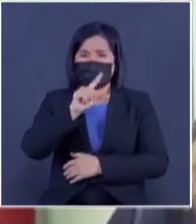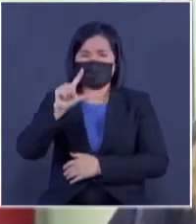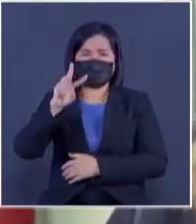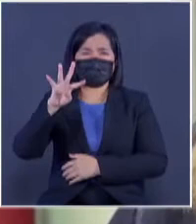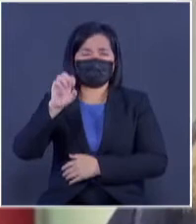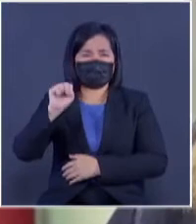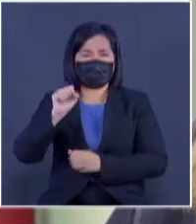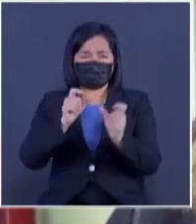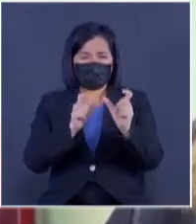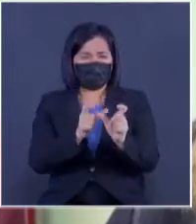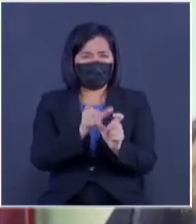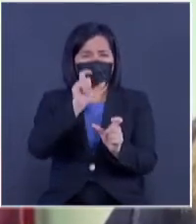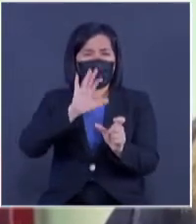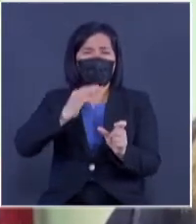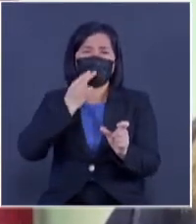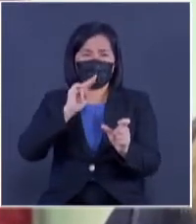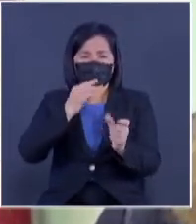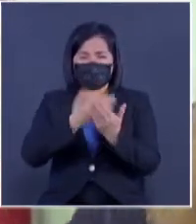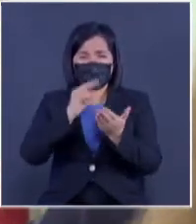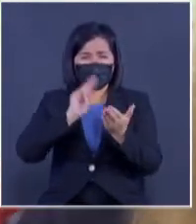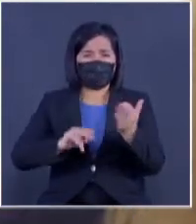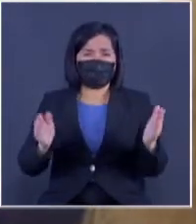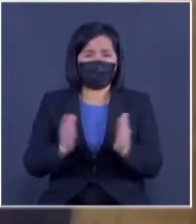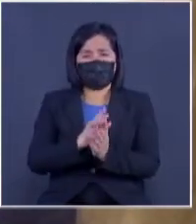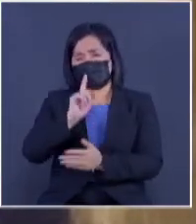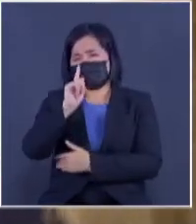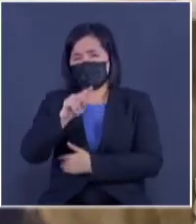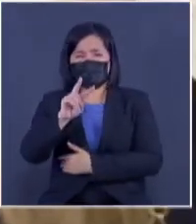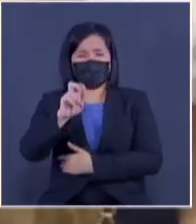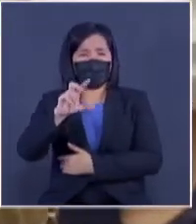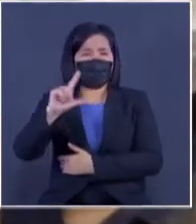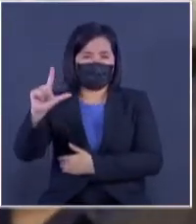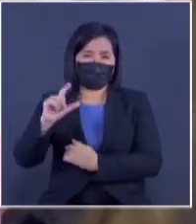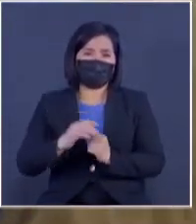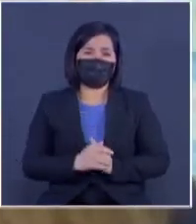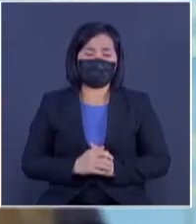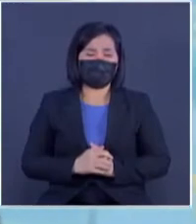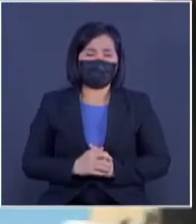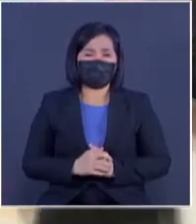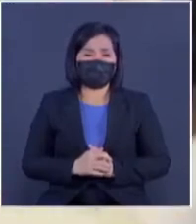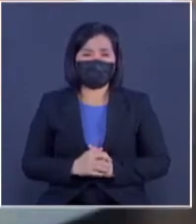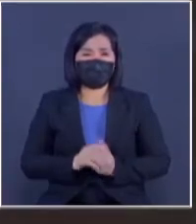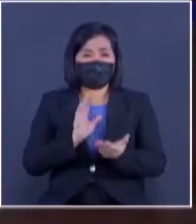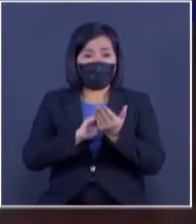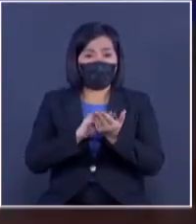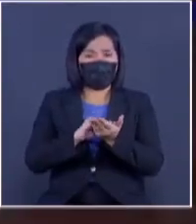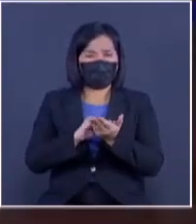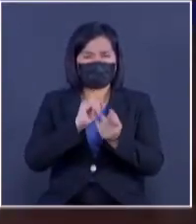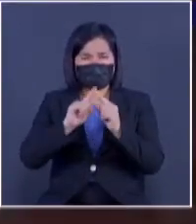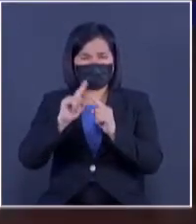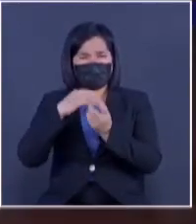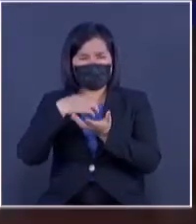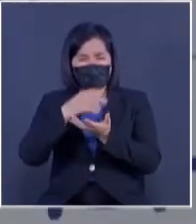1,400,000 ซองเปรียบเทียบปรับแล้วเป็นเงินรวมกันกว่า 1,200 ล้านบาทนะครับตัวเลขเหล่านี้ไม่น้อยนะ